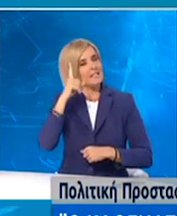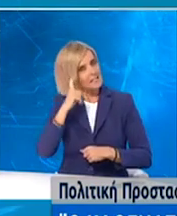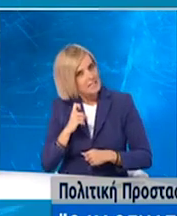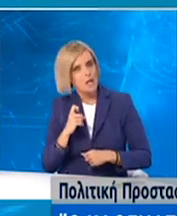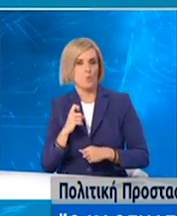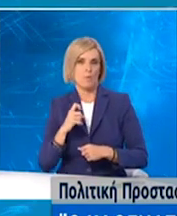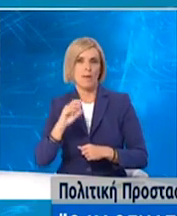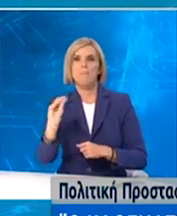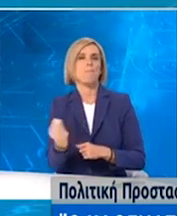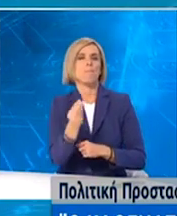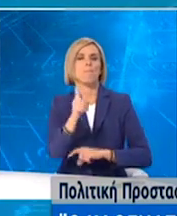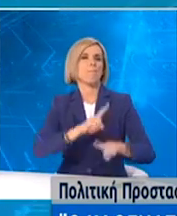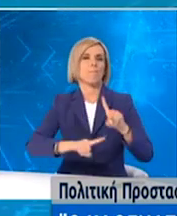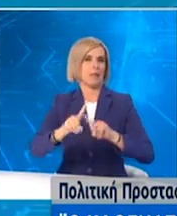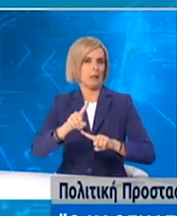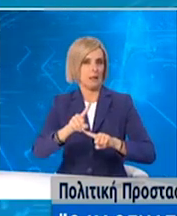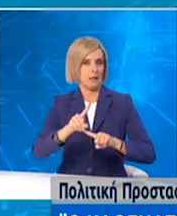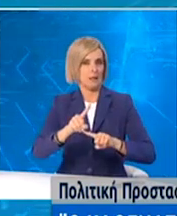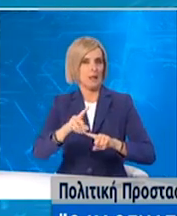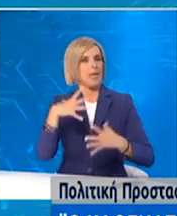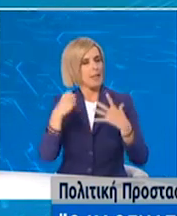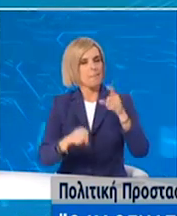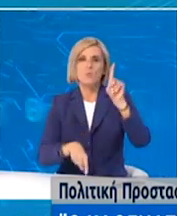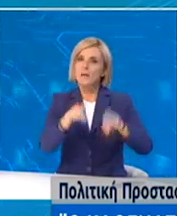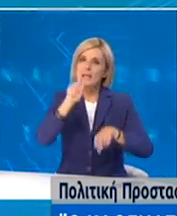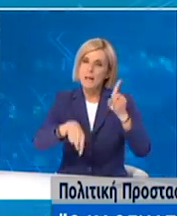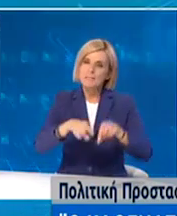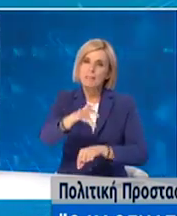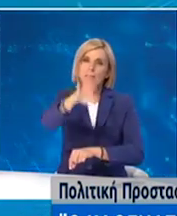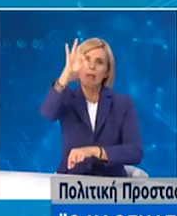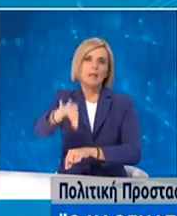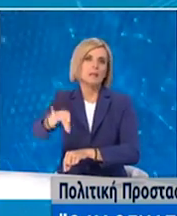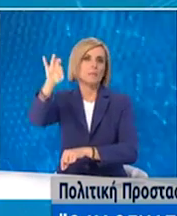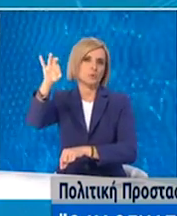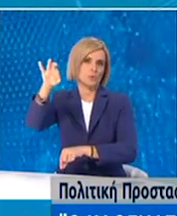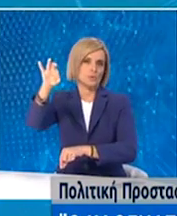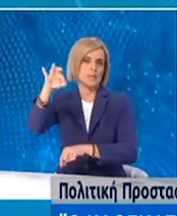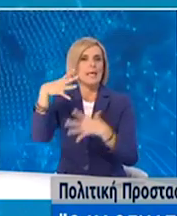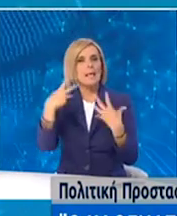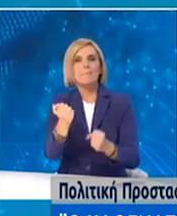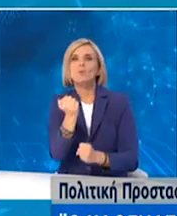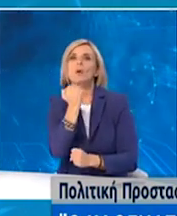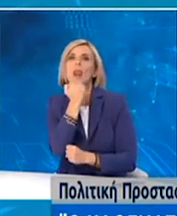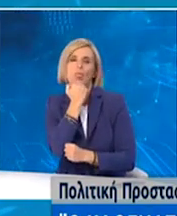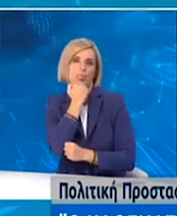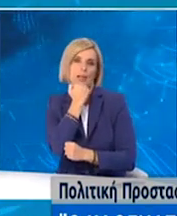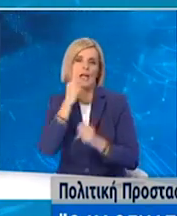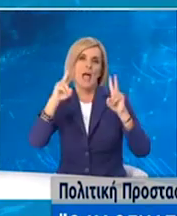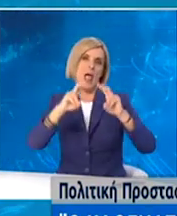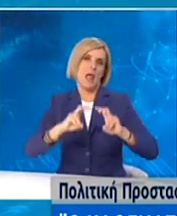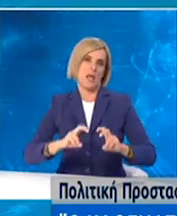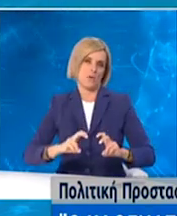πού βρίσκονται οτιδήποτε άλλο. Υπάρχουν περιπτώσεις που υπάρχουν λάθη στα PLF. Δεν